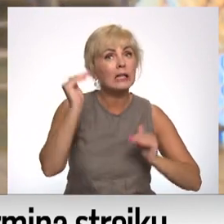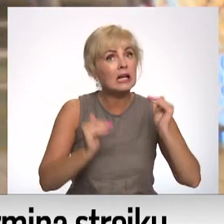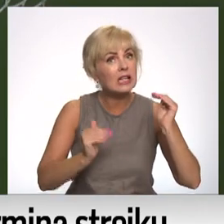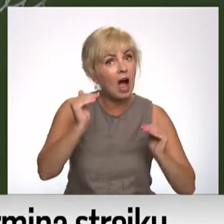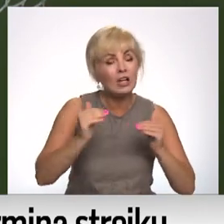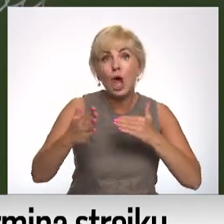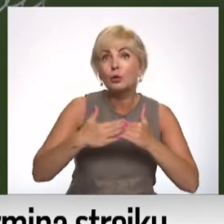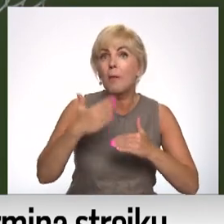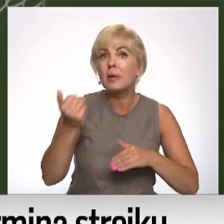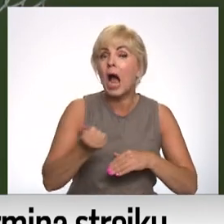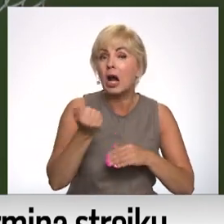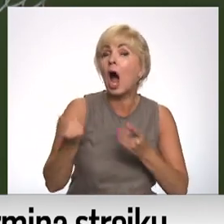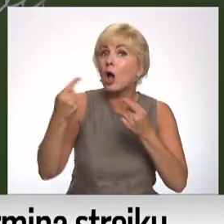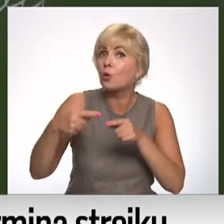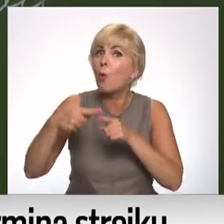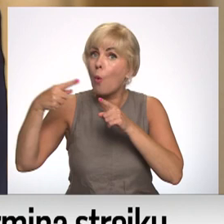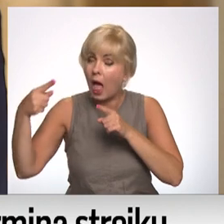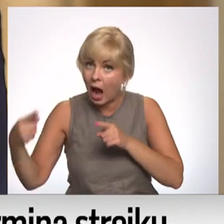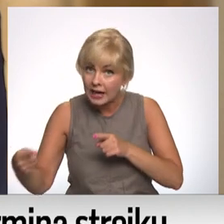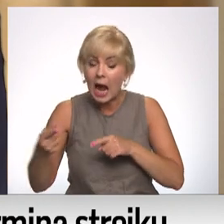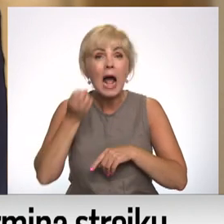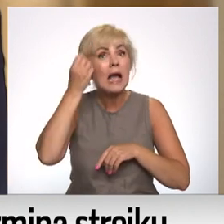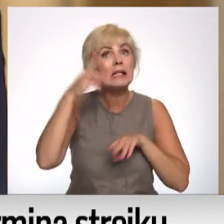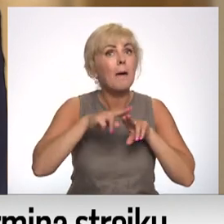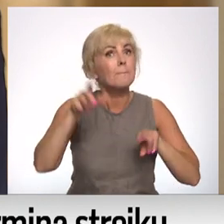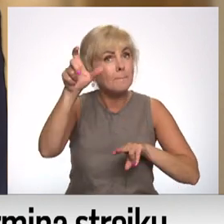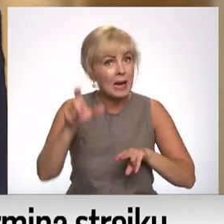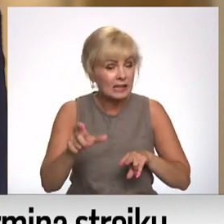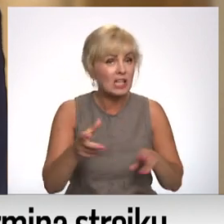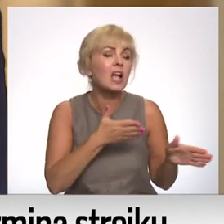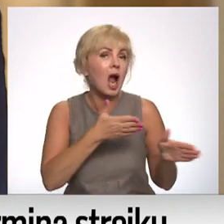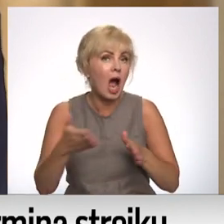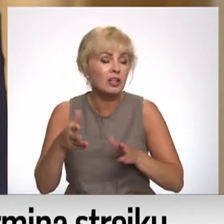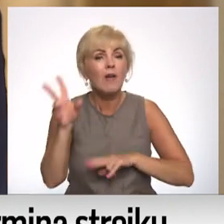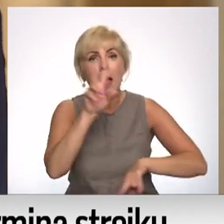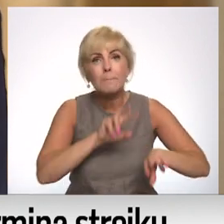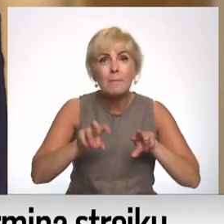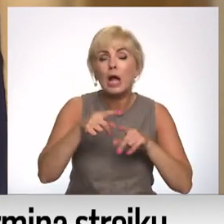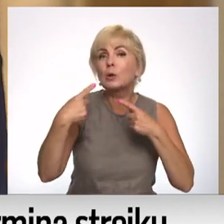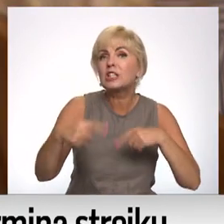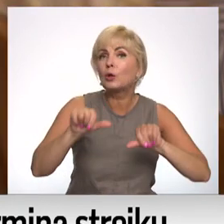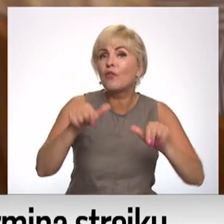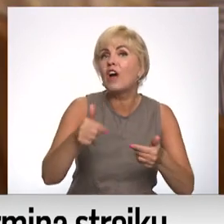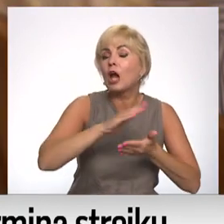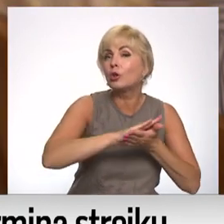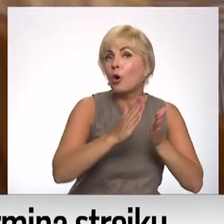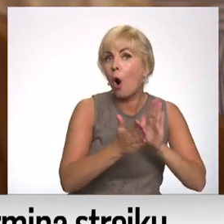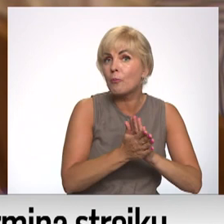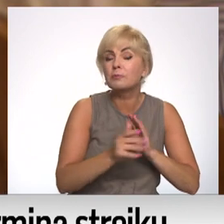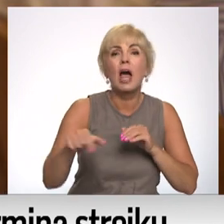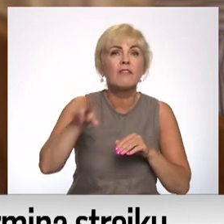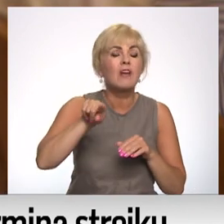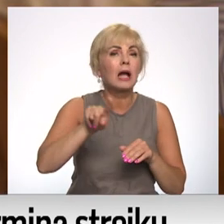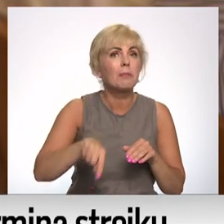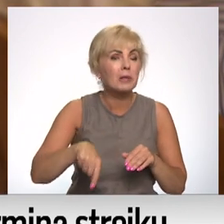tuvāko 5 gadu periodam. Izglītības ministre pauž gatavību vēl meklēt kādus kompromisus, tomēr vairākas